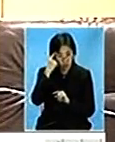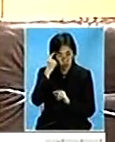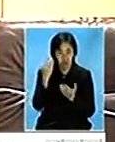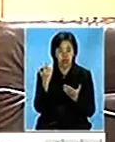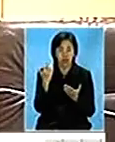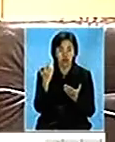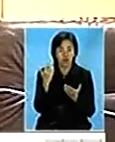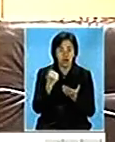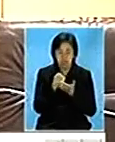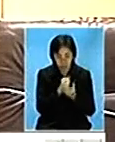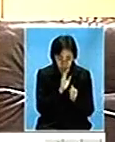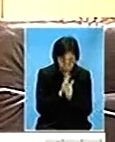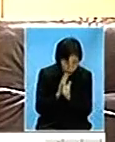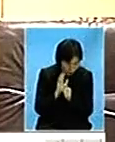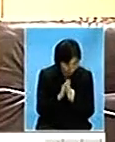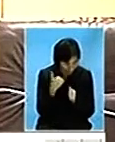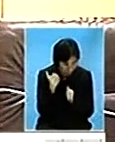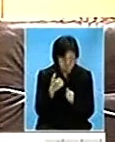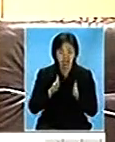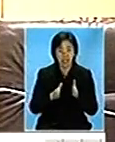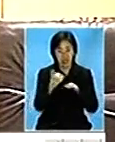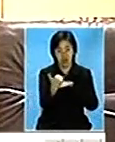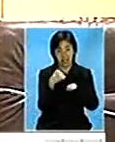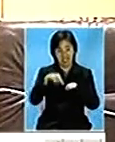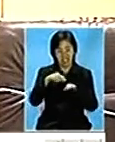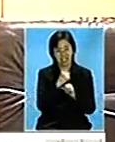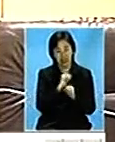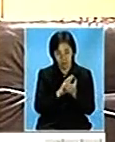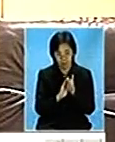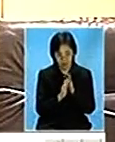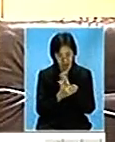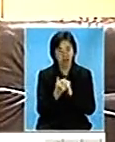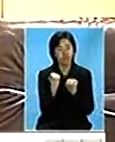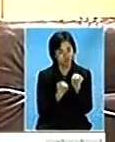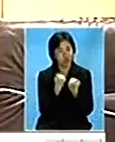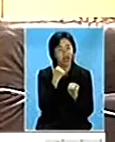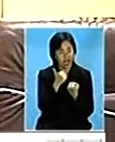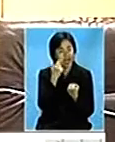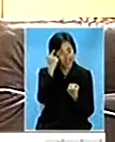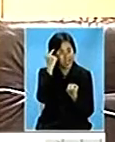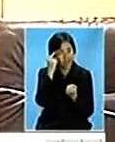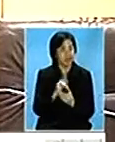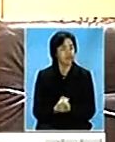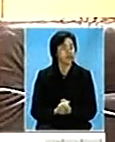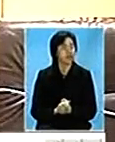ได้รับการเยียวยาถนนเส้นนี้และใช้การได้ในเร็ววันที่สุดครับ